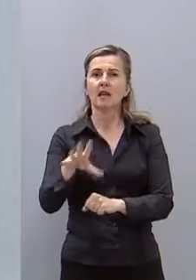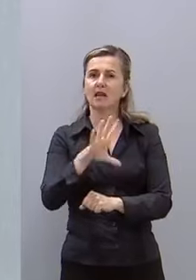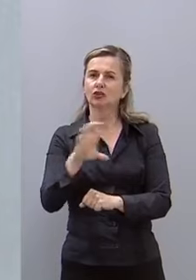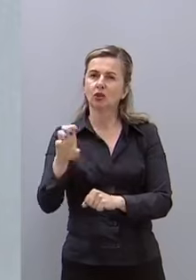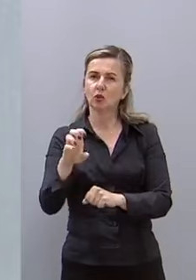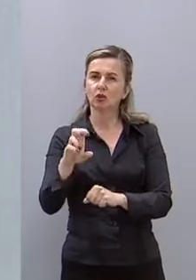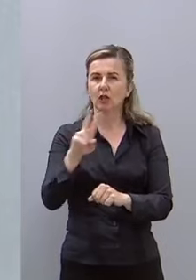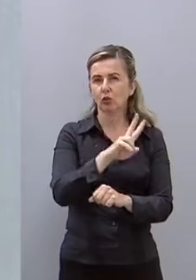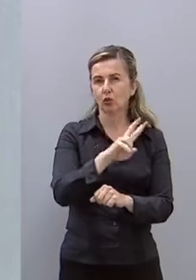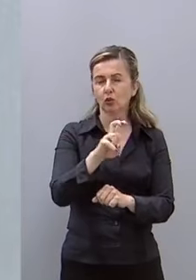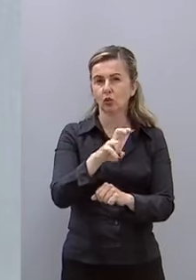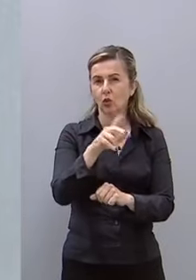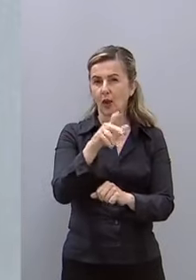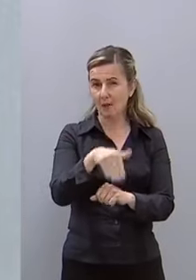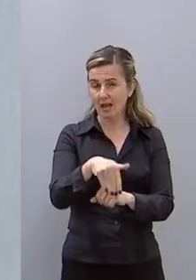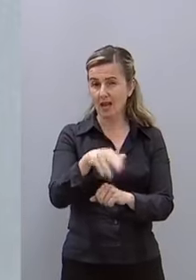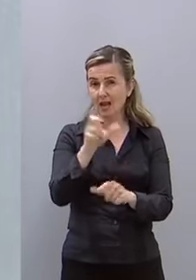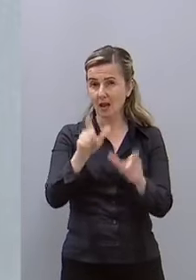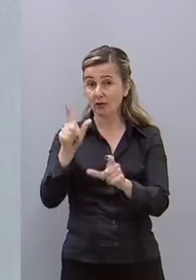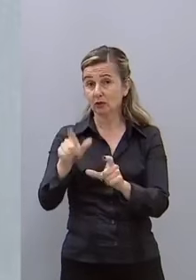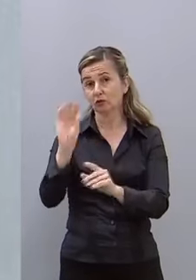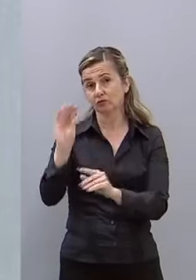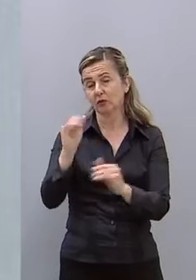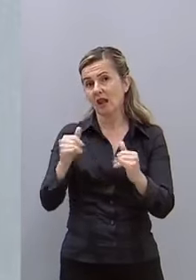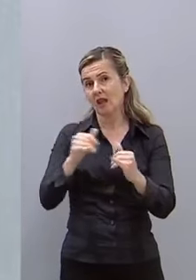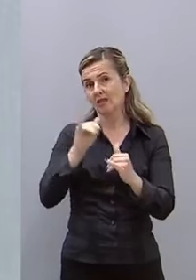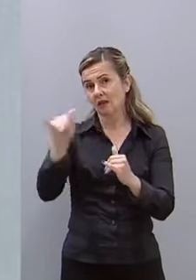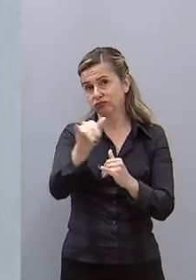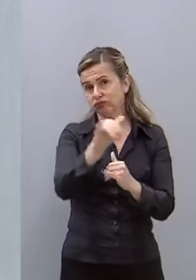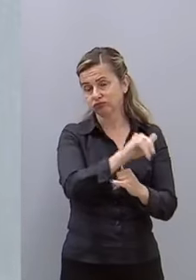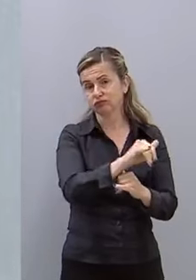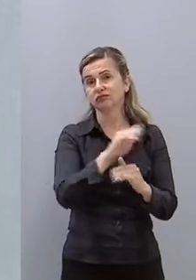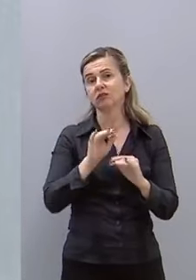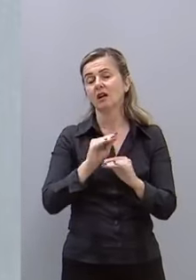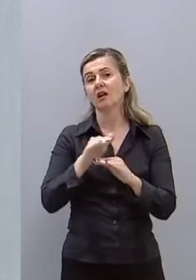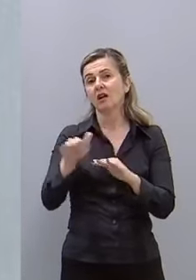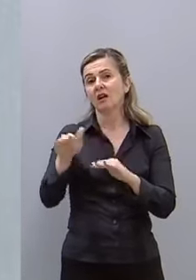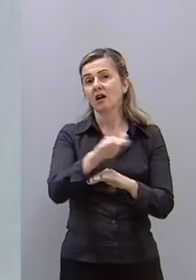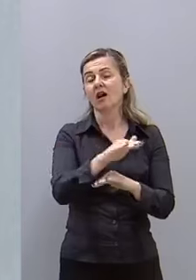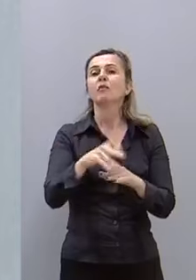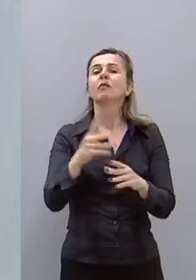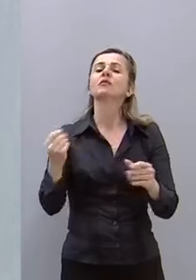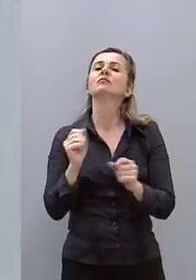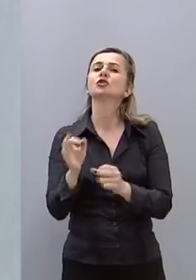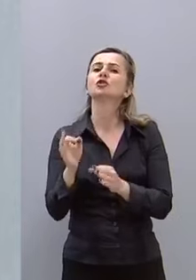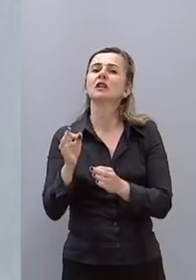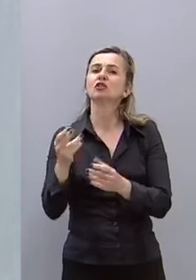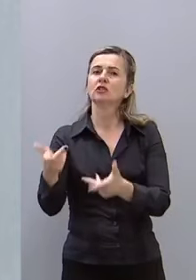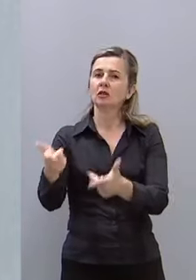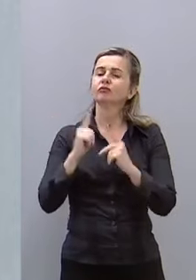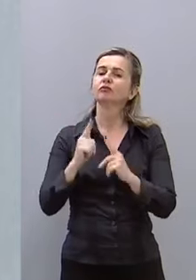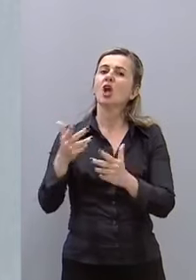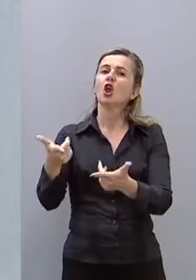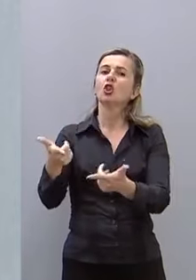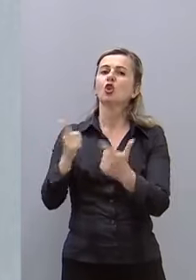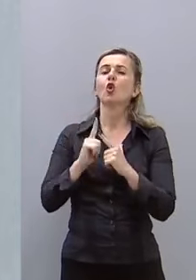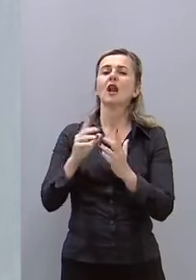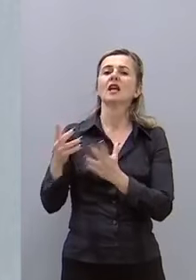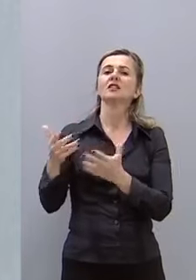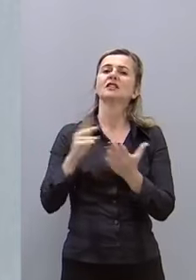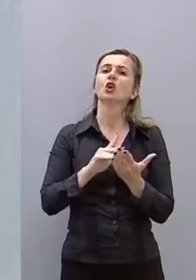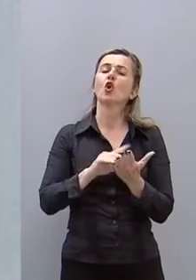alle cose mandare una lettera per chiedere appunto di poter sollecitare a questa la donazione del plasma sappiamo che